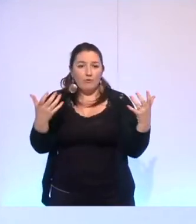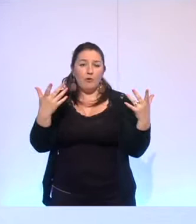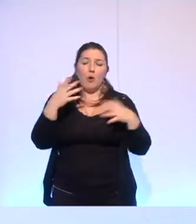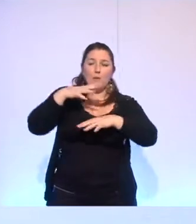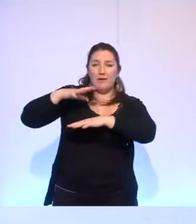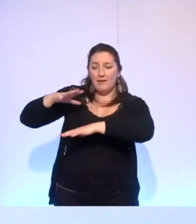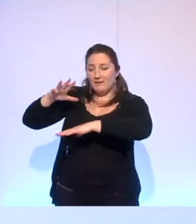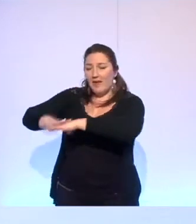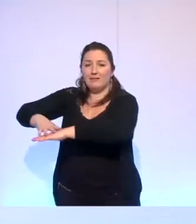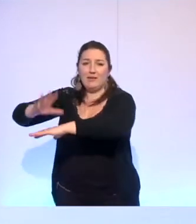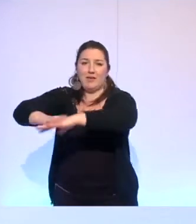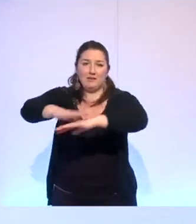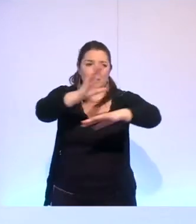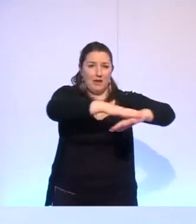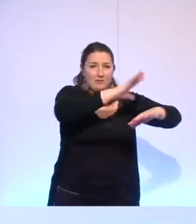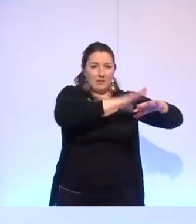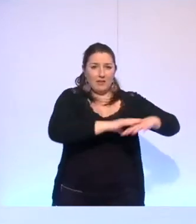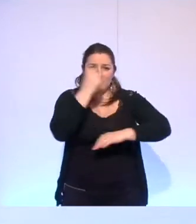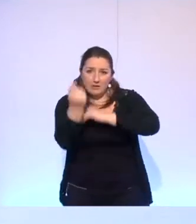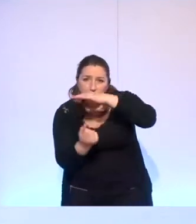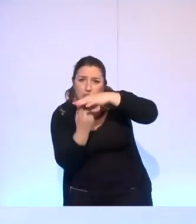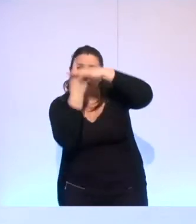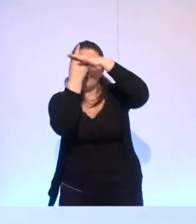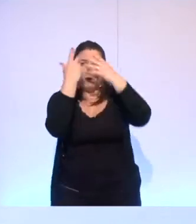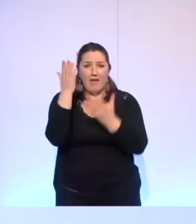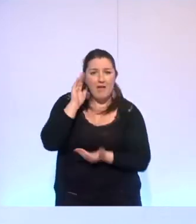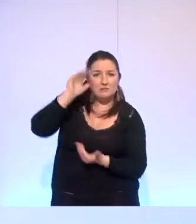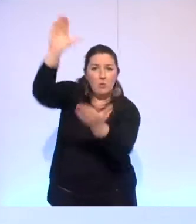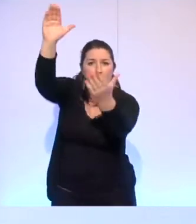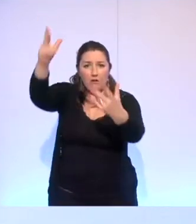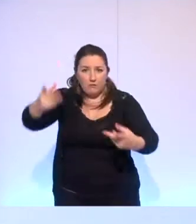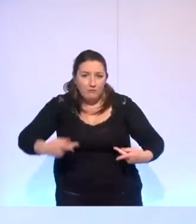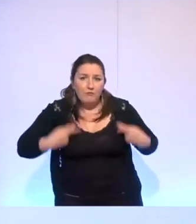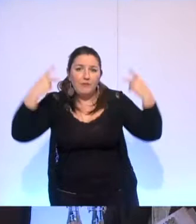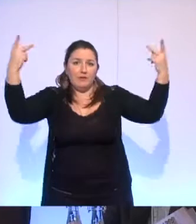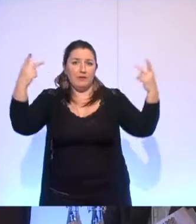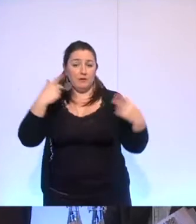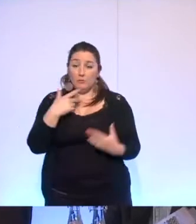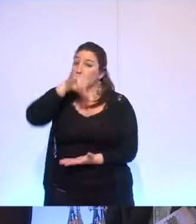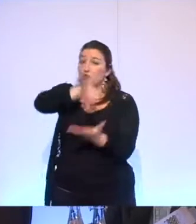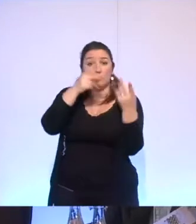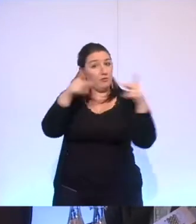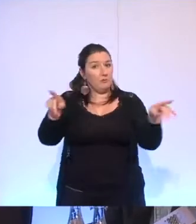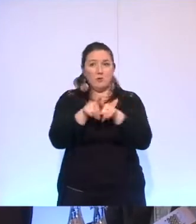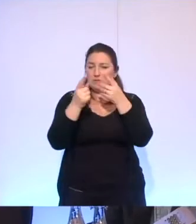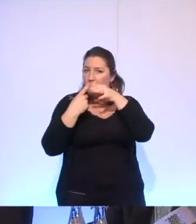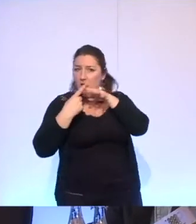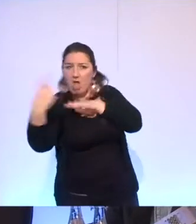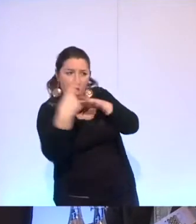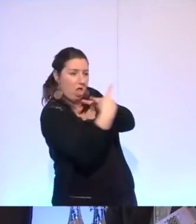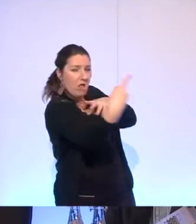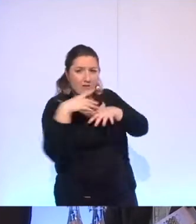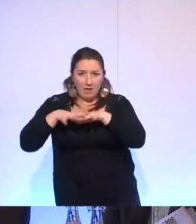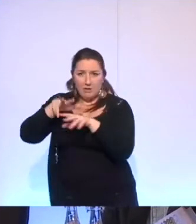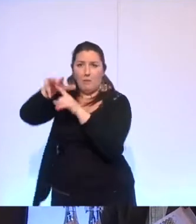tous les quartiers de notre ville. Cela vaut pour le centre-ville comme pour tous les quartiers. Je veux que tous les enfants grenoblois, qu'ils soient nés à